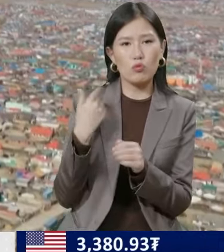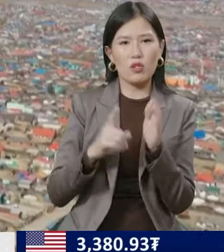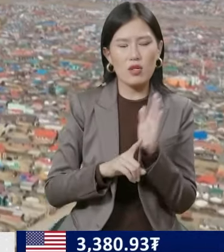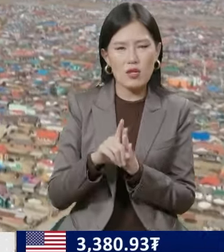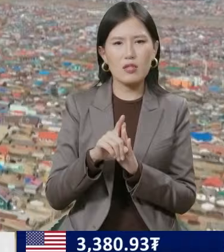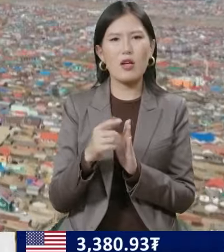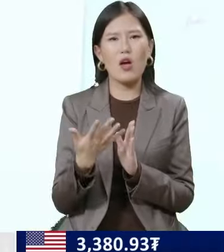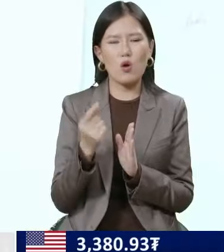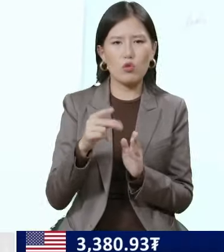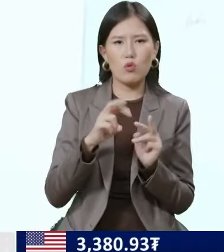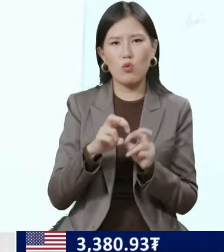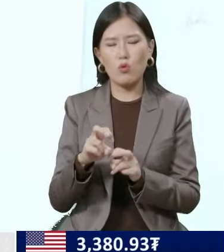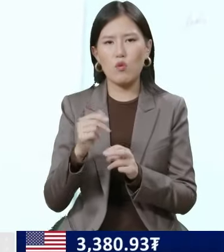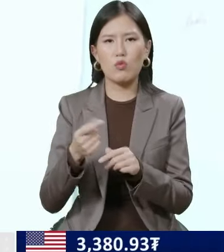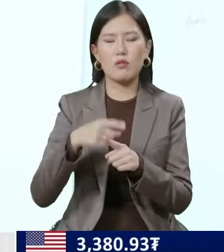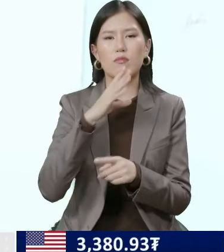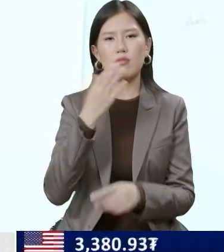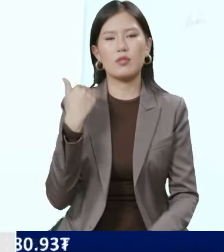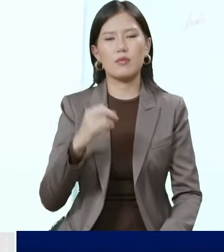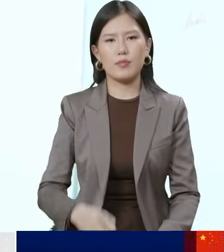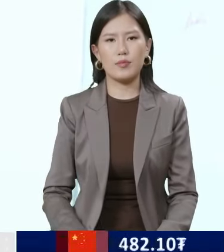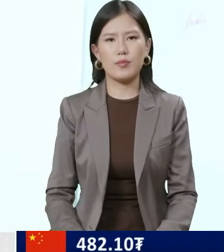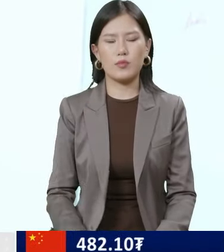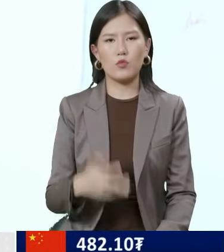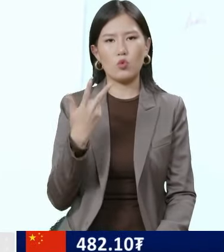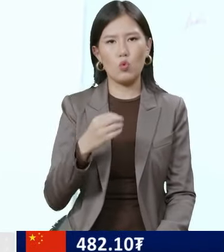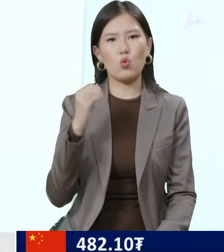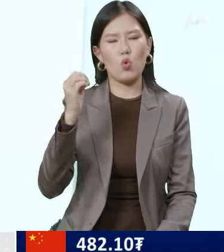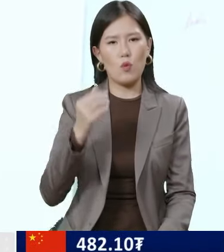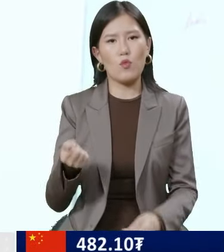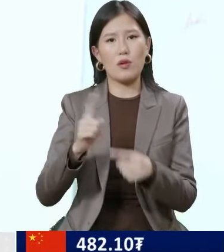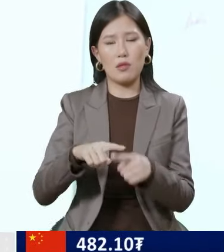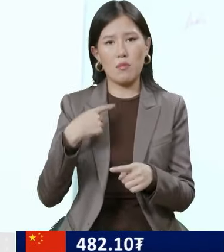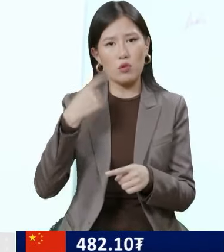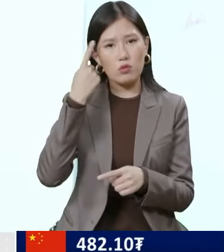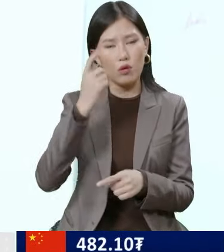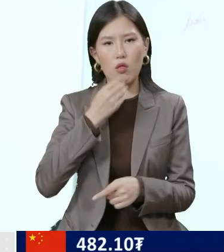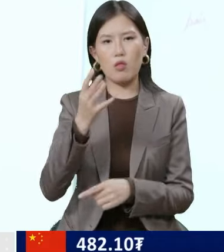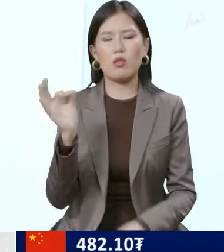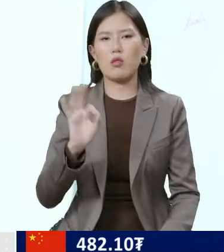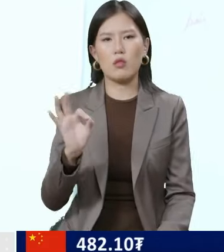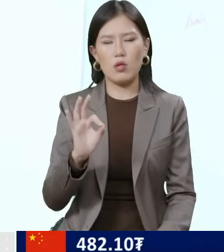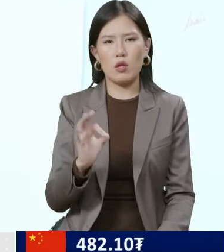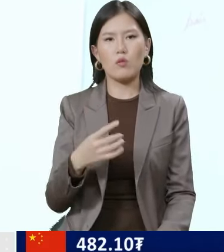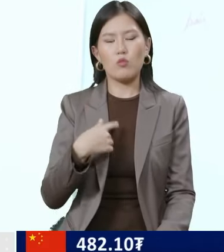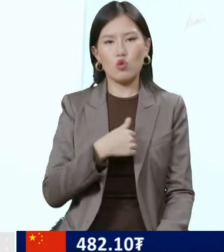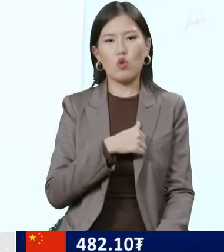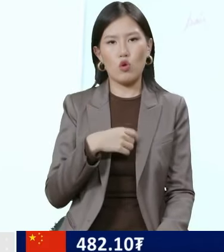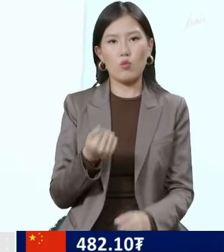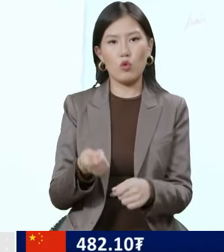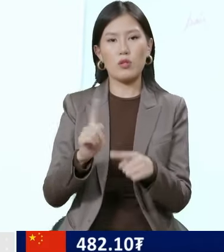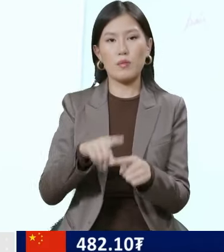байжээ. 35 гэдэг тоог бол манайх бол гаргаагүй. Манайхас бол тодорхой хэмжээнд бол нэмэх ёстой. Гэхдээ тэр нь